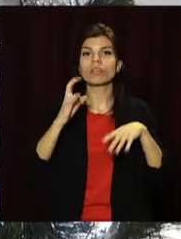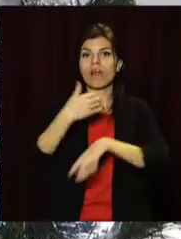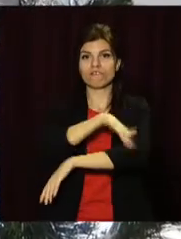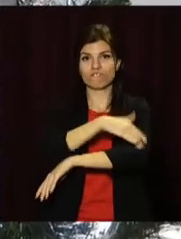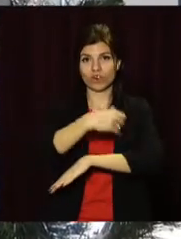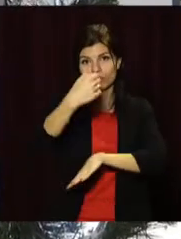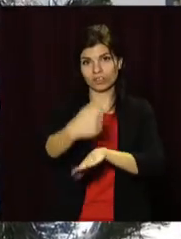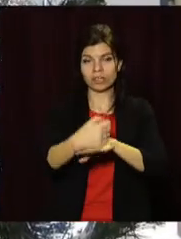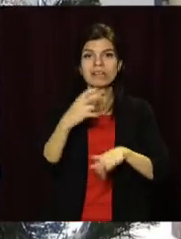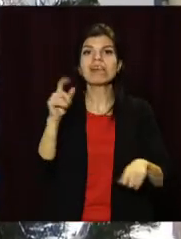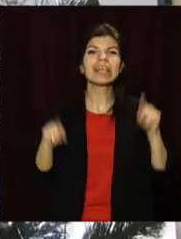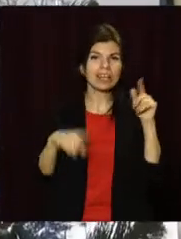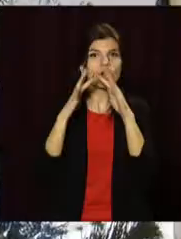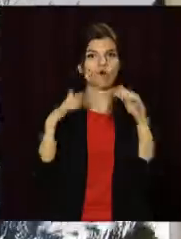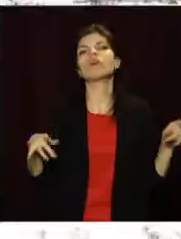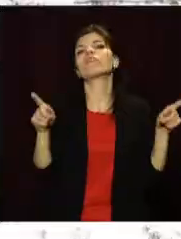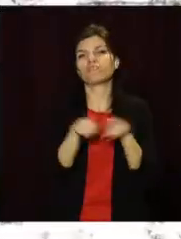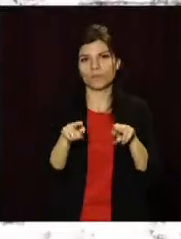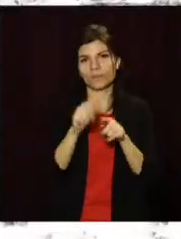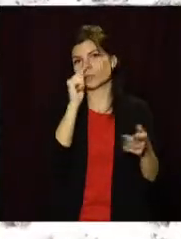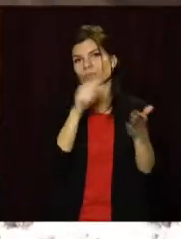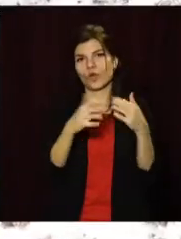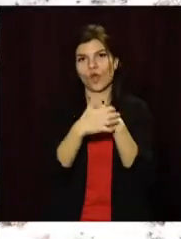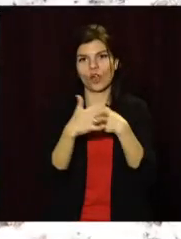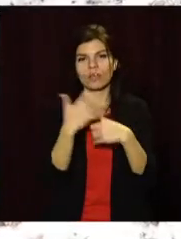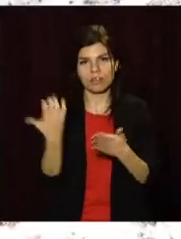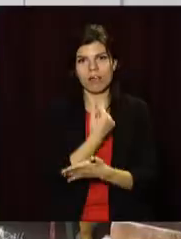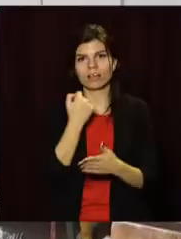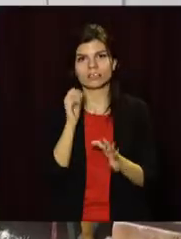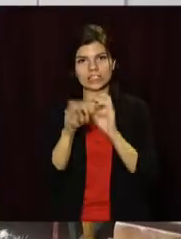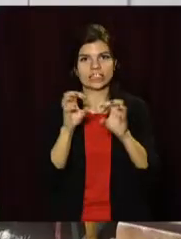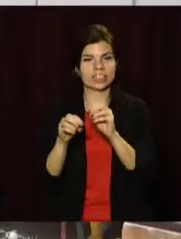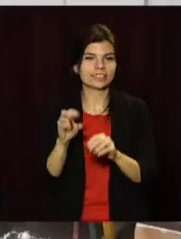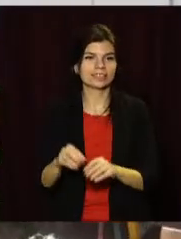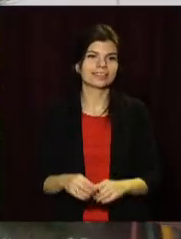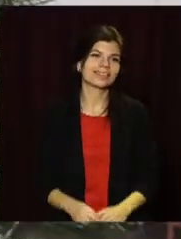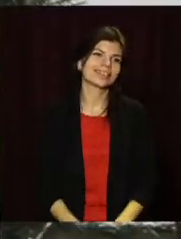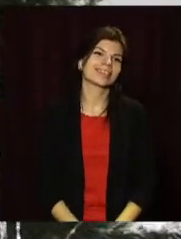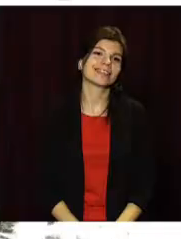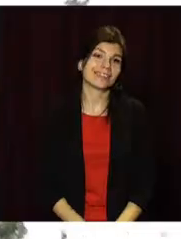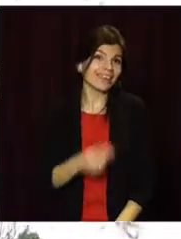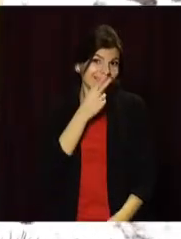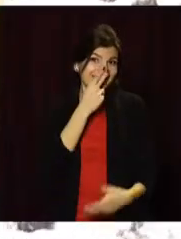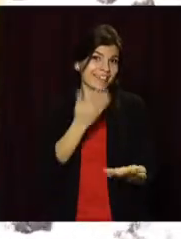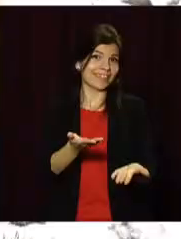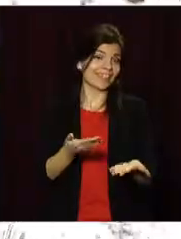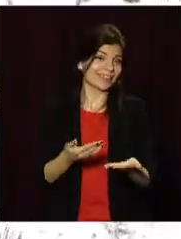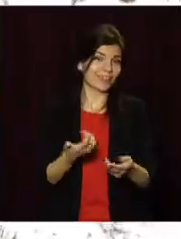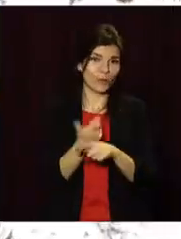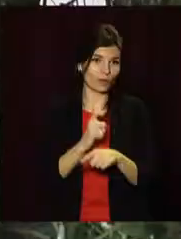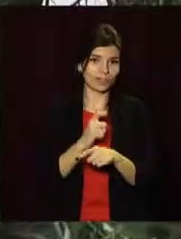та й то. Іноді ялинка стає жертвою атак пухнастого розбишаки. Він реагує, як ви бачите, дуже